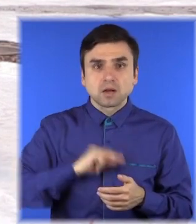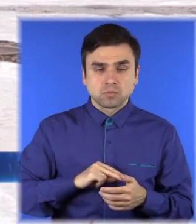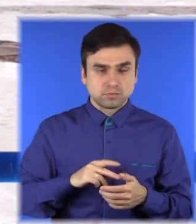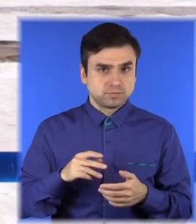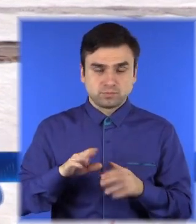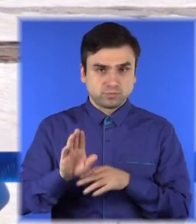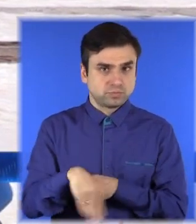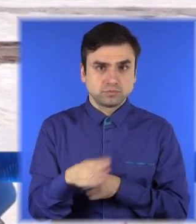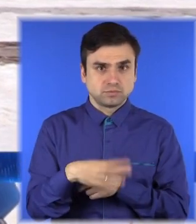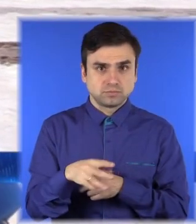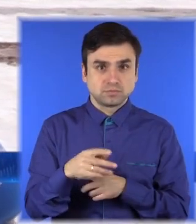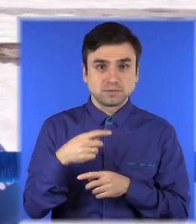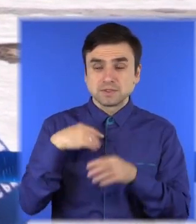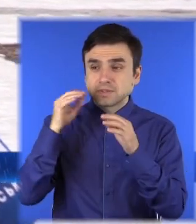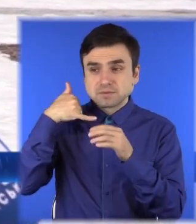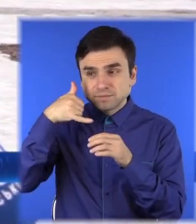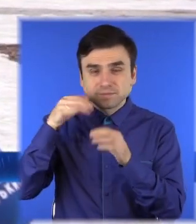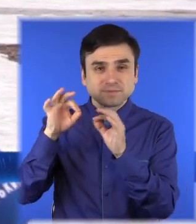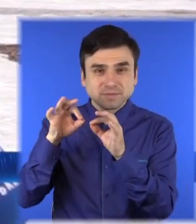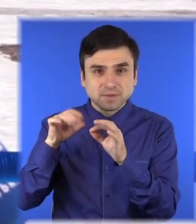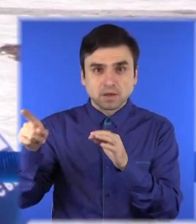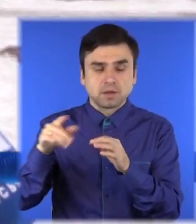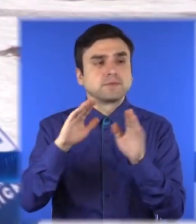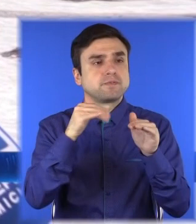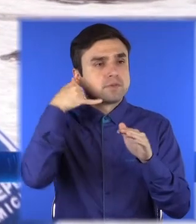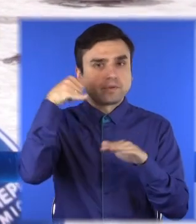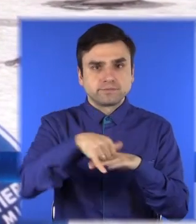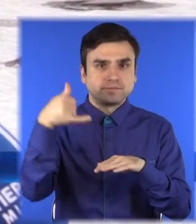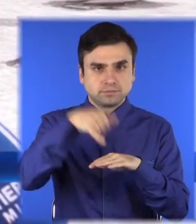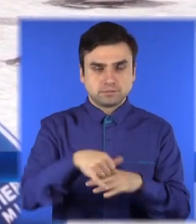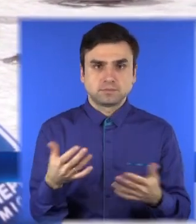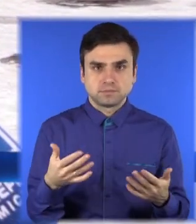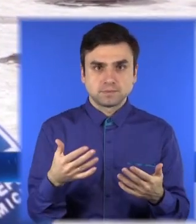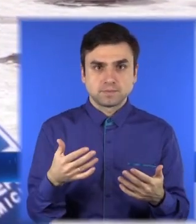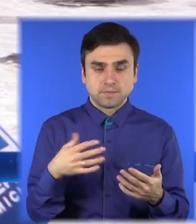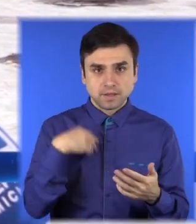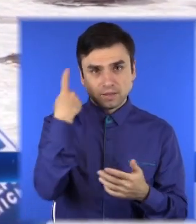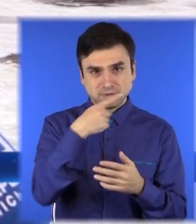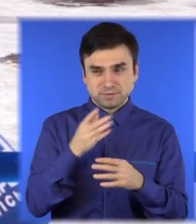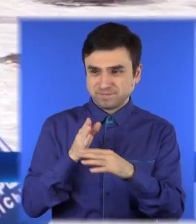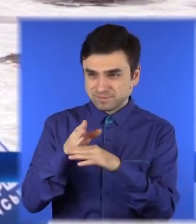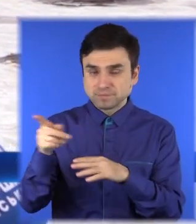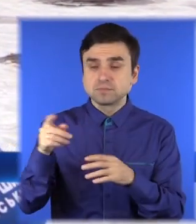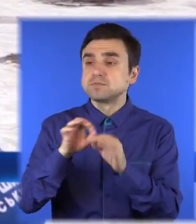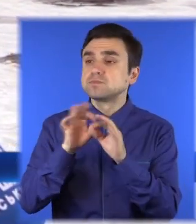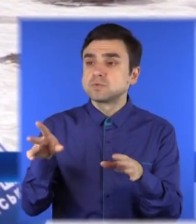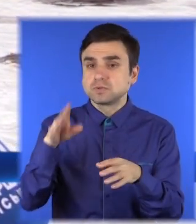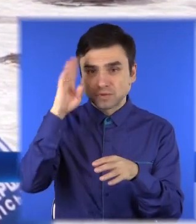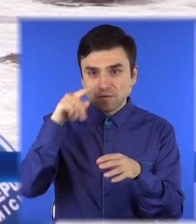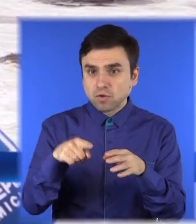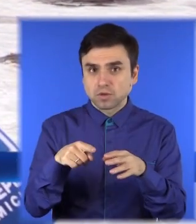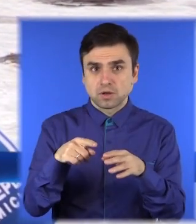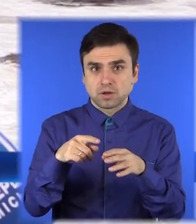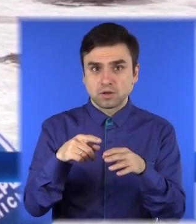все, до побачення, я їй вопрос задаю, скажіть, будь ласка, причину, чому у нас немає давлення води. Там